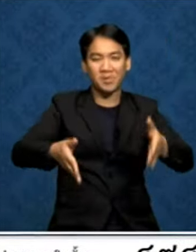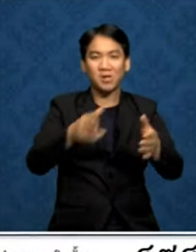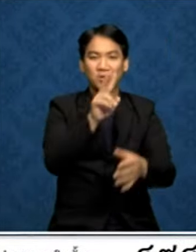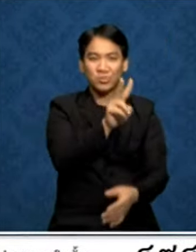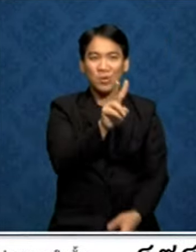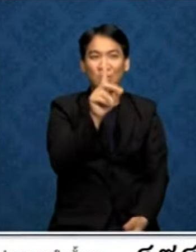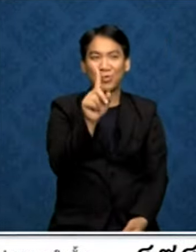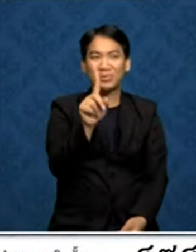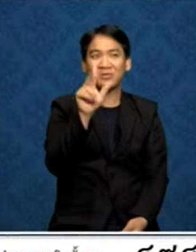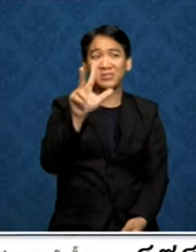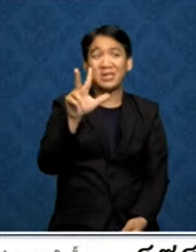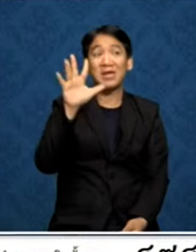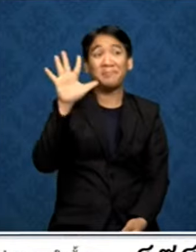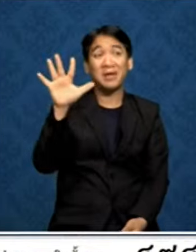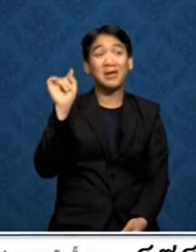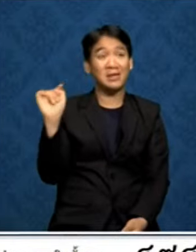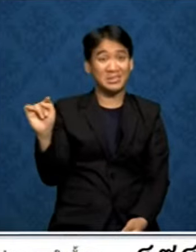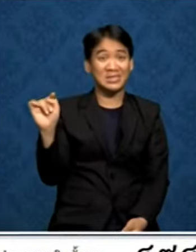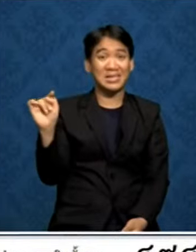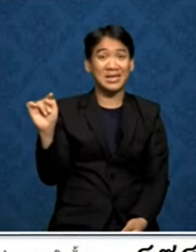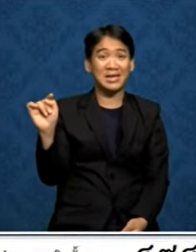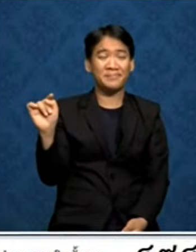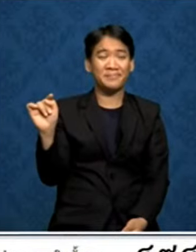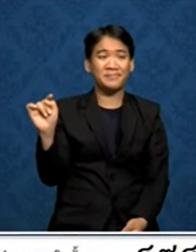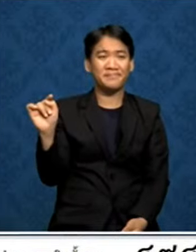ตตั้บนหนคำ อําเพออ์อเบอ